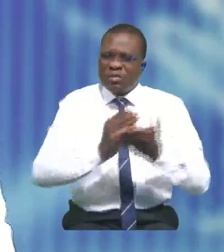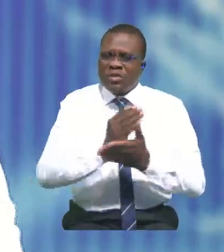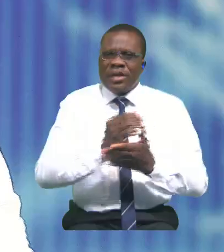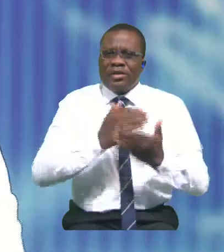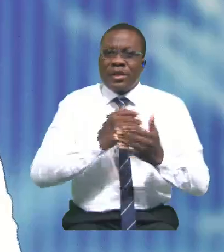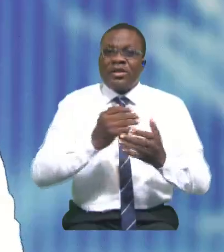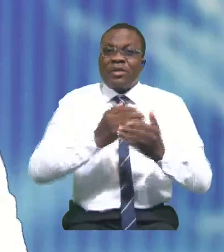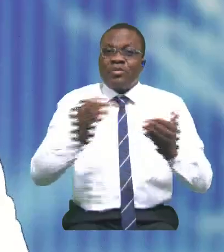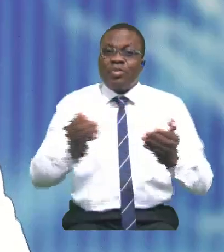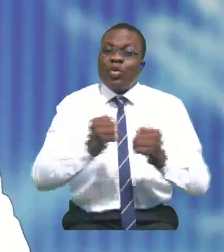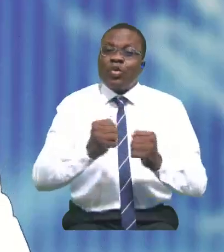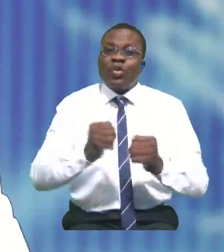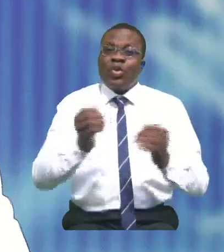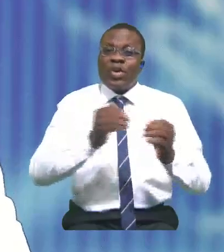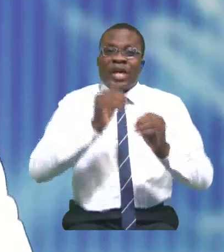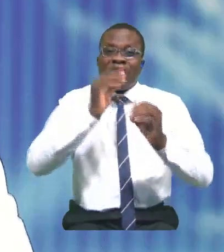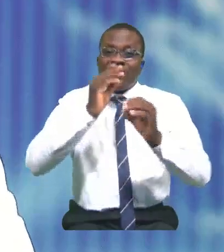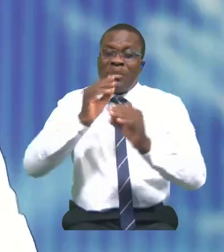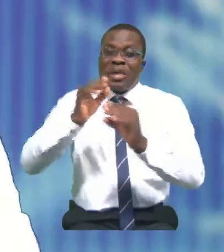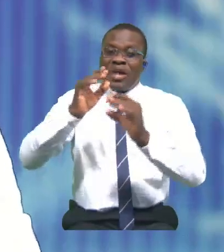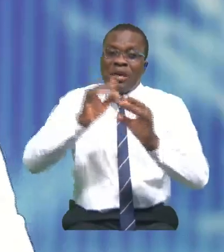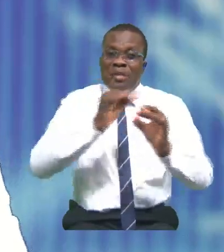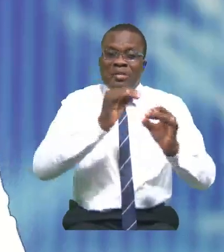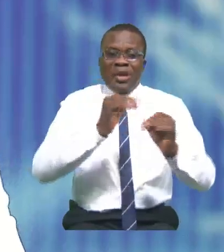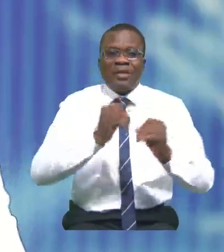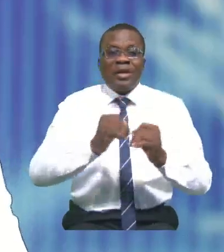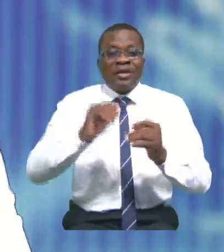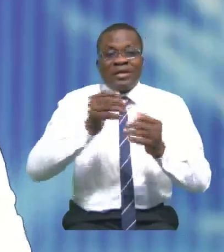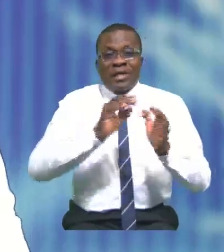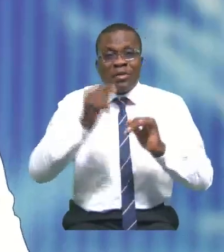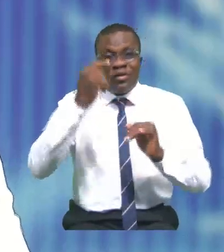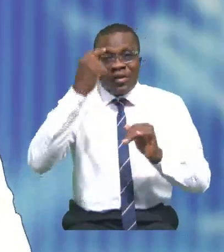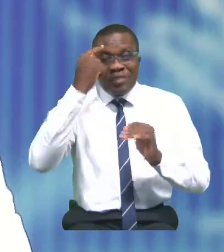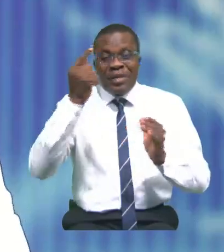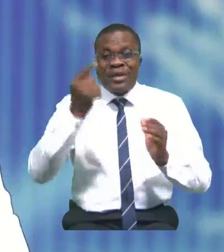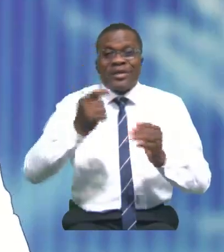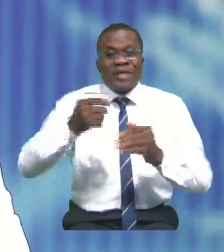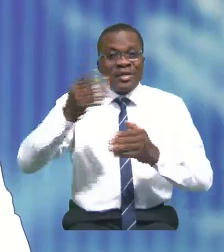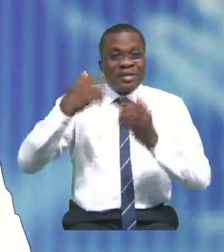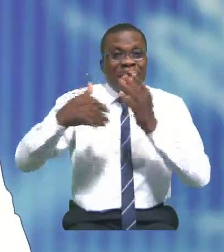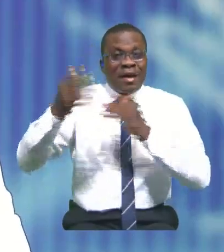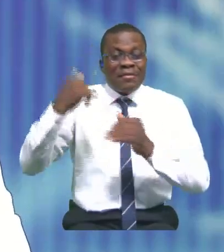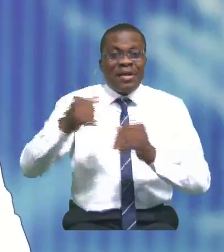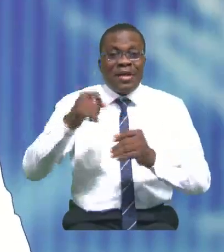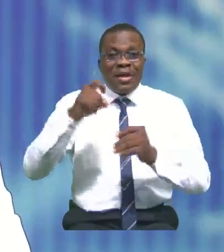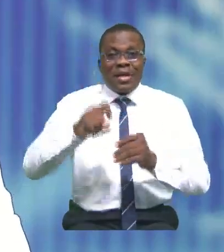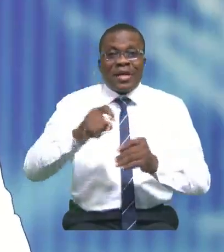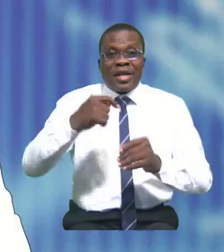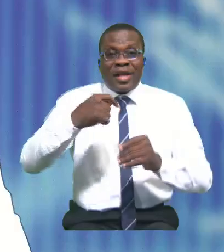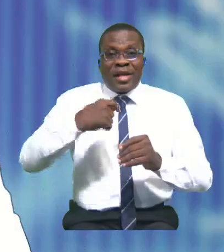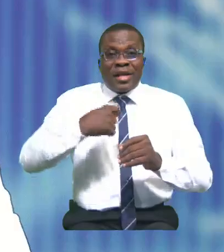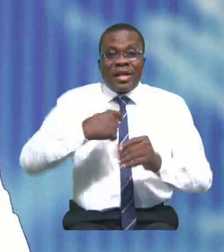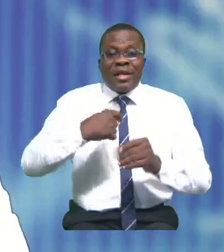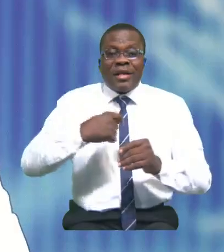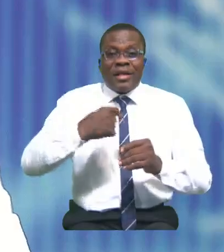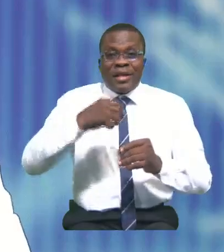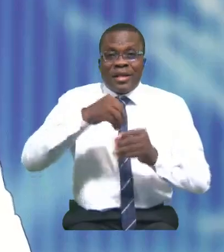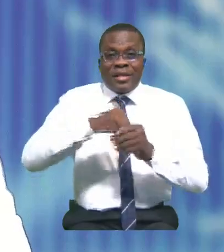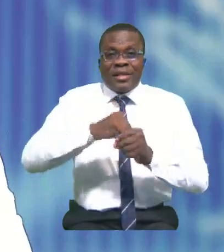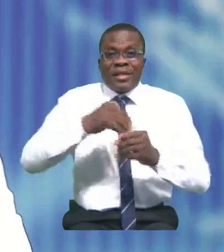avec leur percussion là ça me donne ça me ramène à Banda dans mon dans dans dans ma dans mon ma